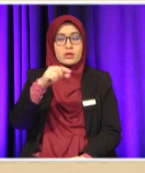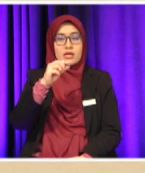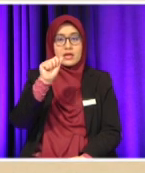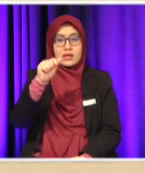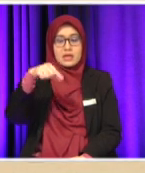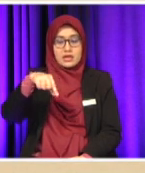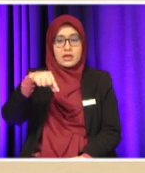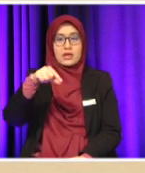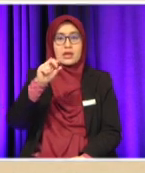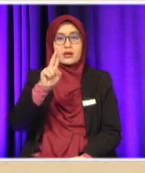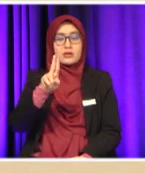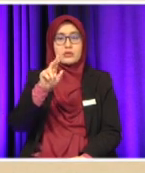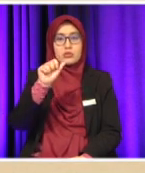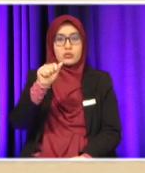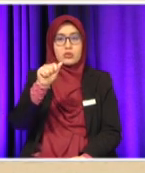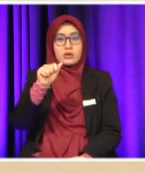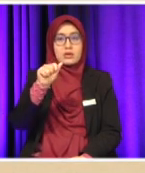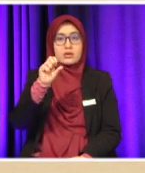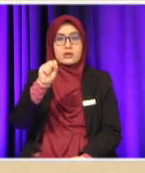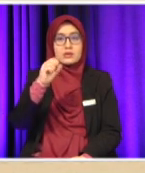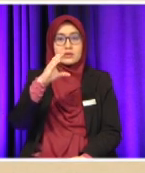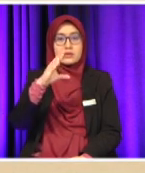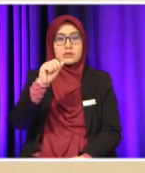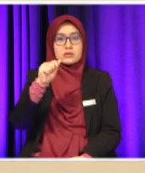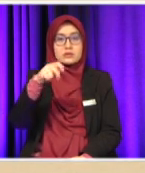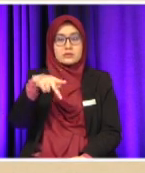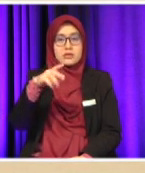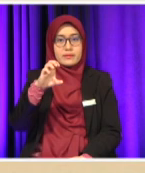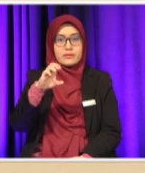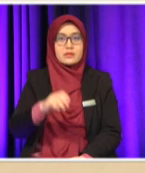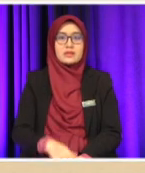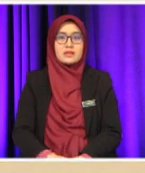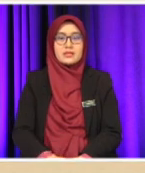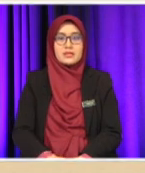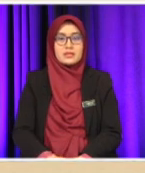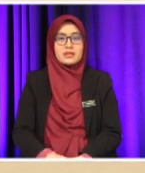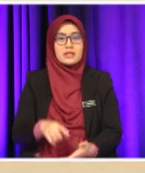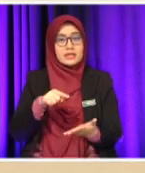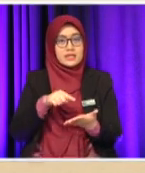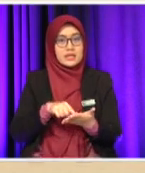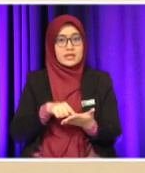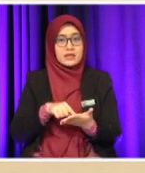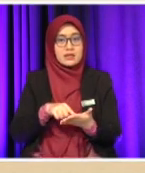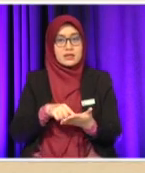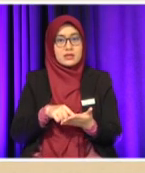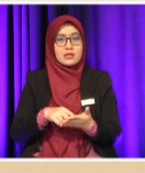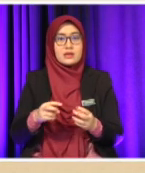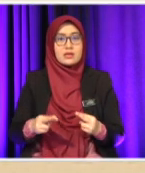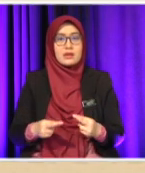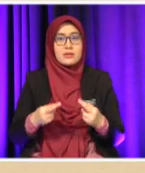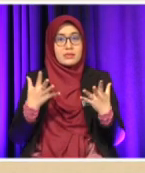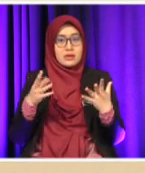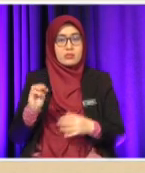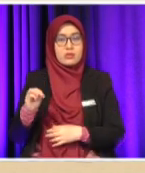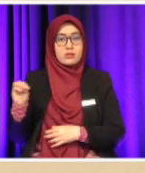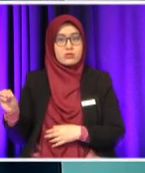drama Sebab Dia merupakan satu subjek yang menarik ini dalam